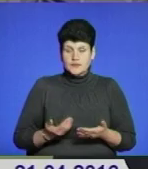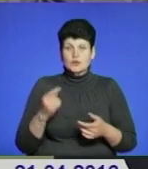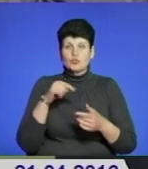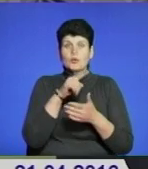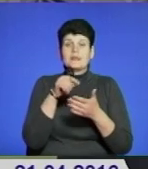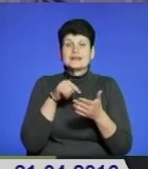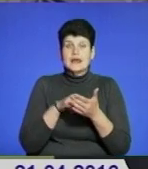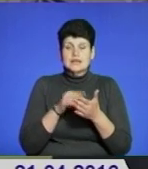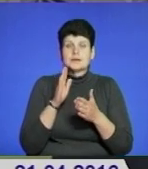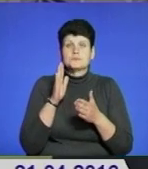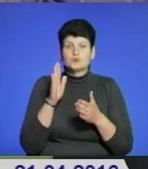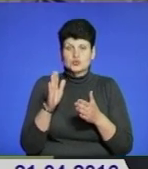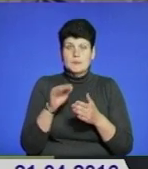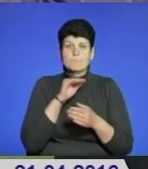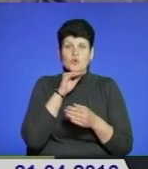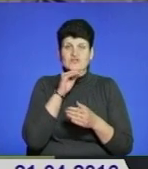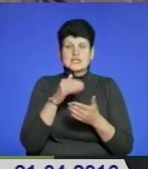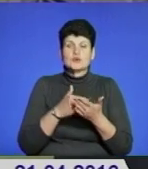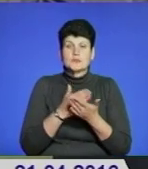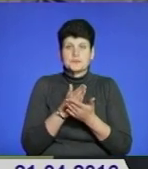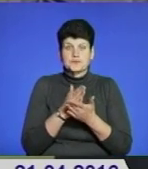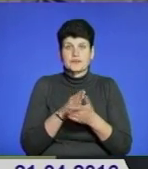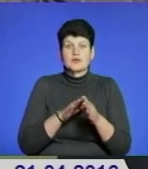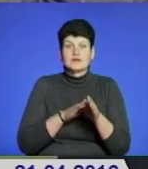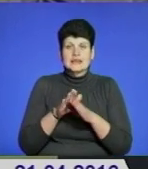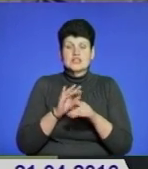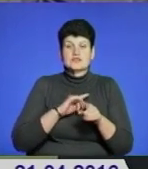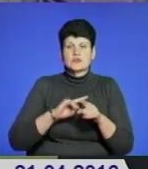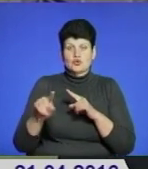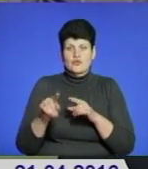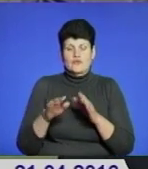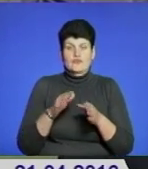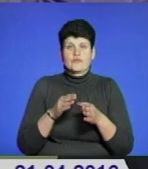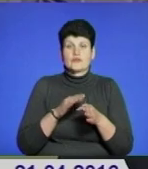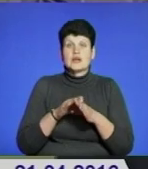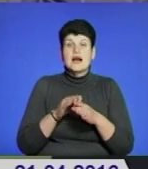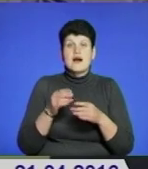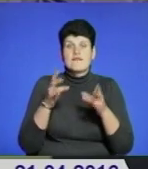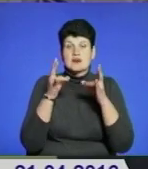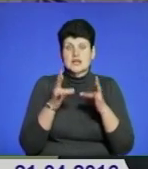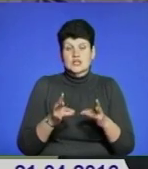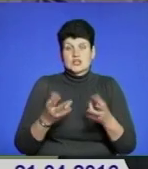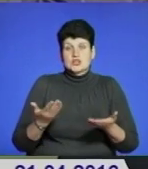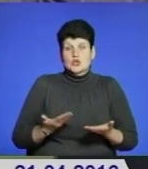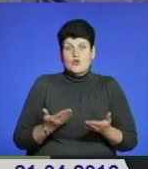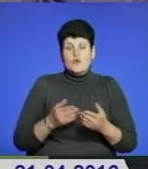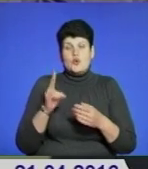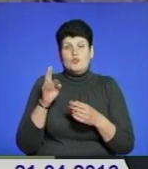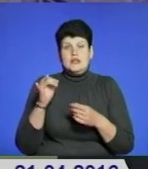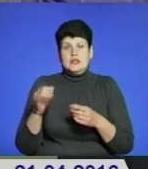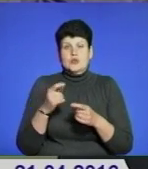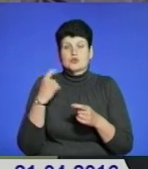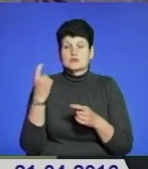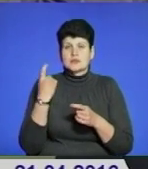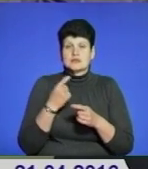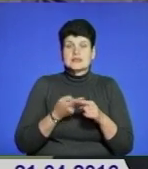питання це буде знову-таки професійно і якісно реагування і швидкого реагування, тому що аварійне в житлово-комунальне господарство – це, умовно кажучи, як і швидка